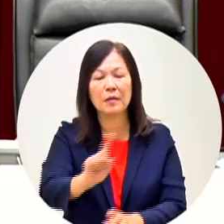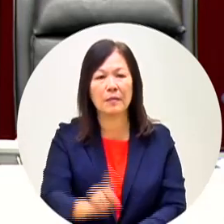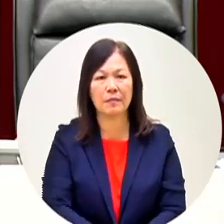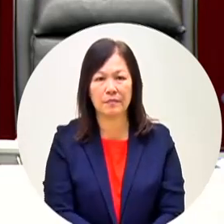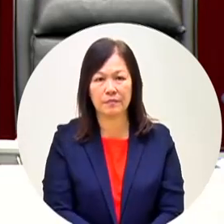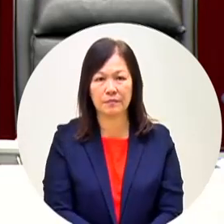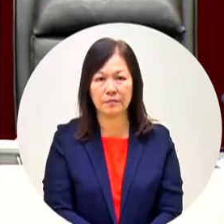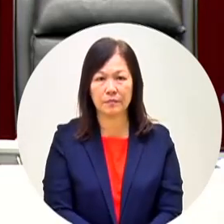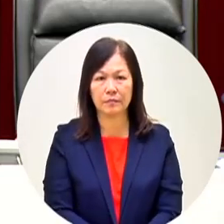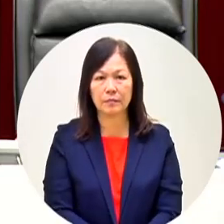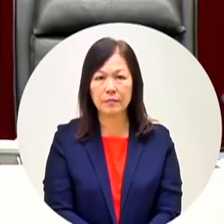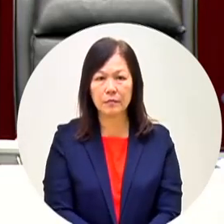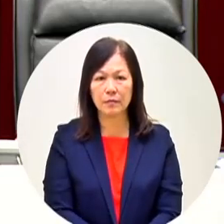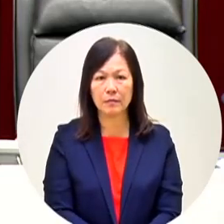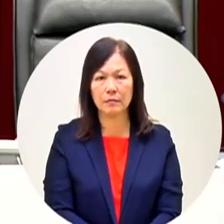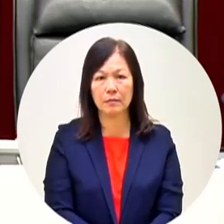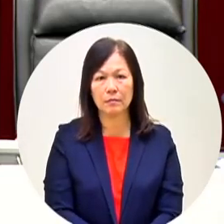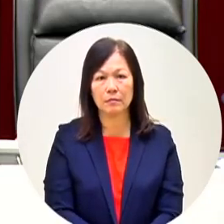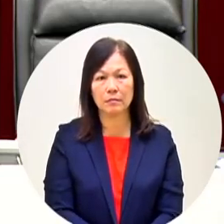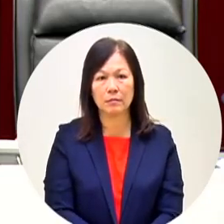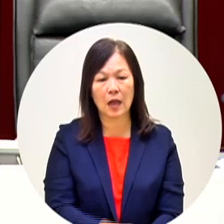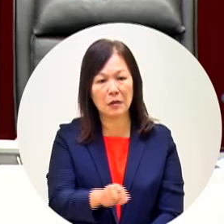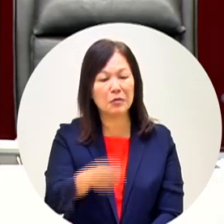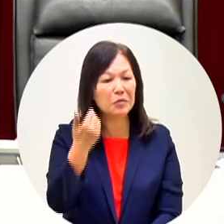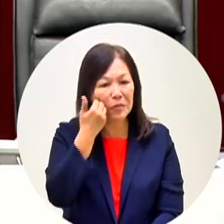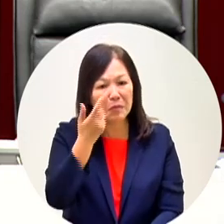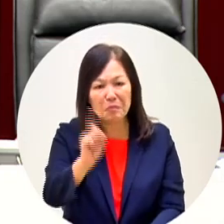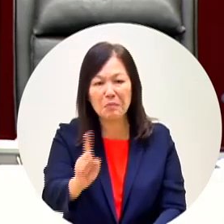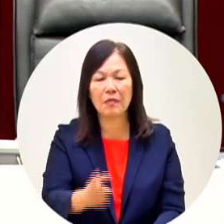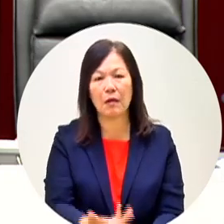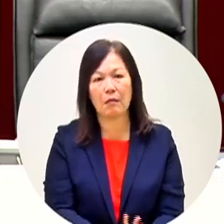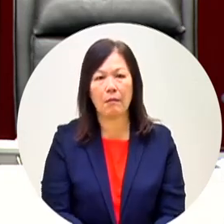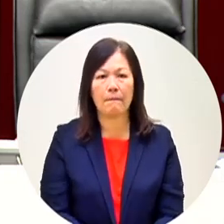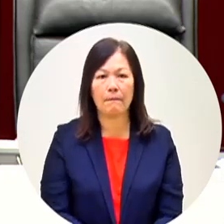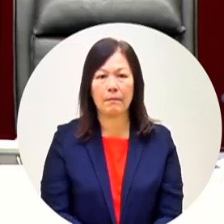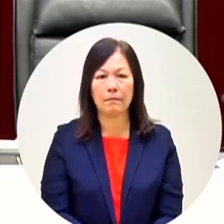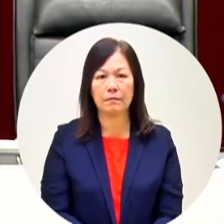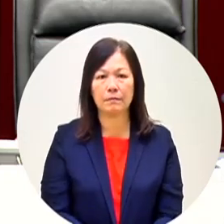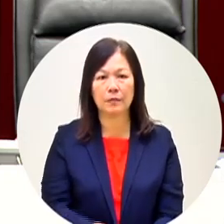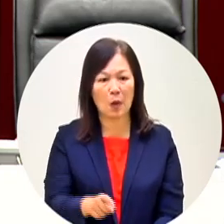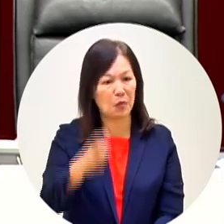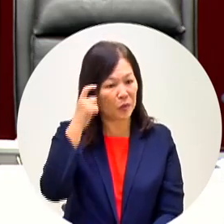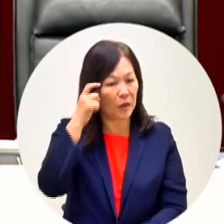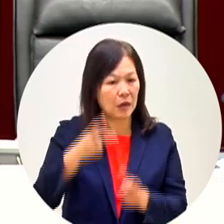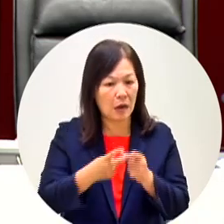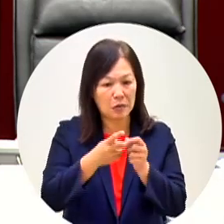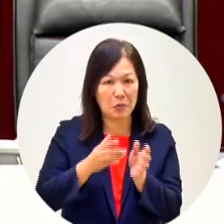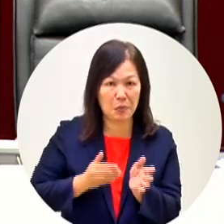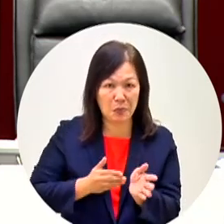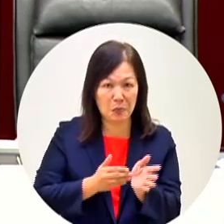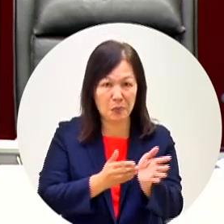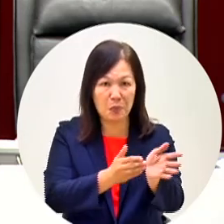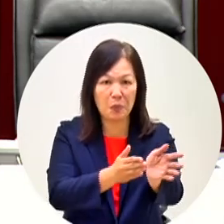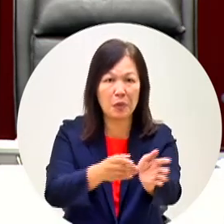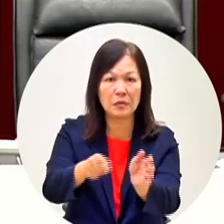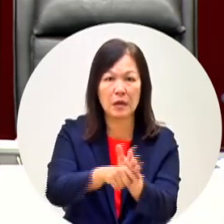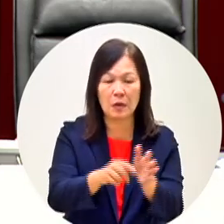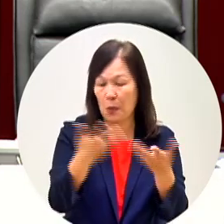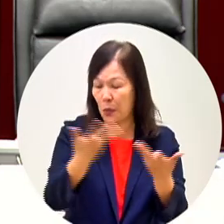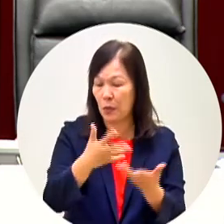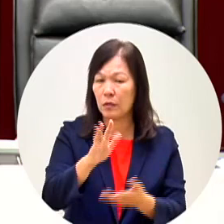啊，这到底毋知啥物开的？我感觉这二阶轻轨这有哪问题重重，我讲实在